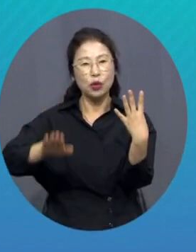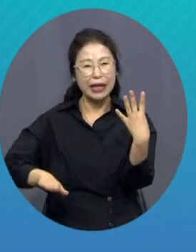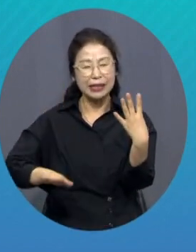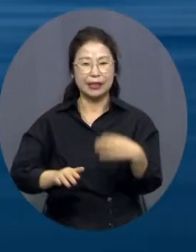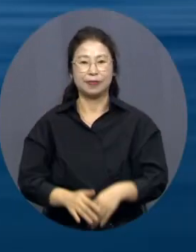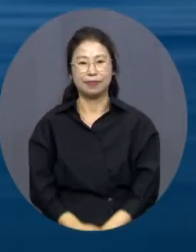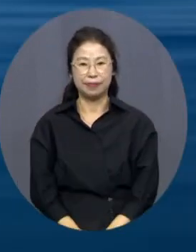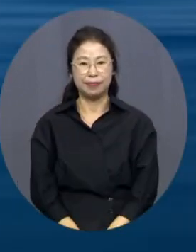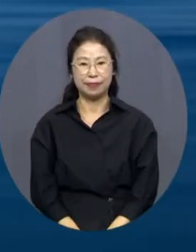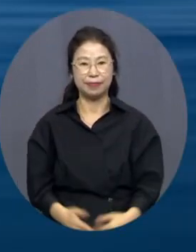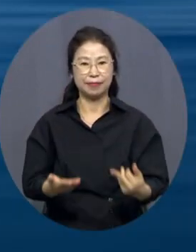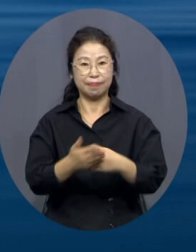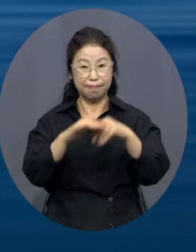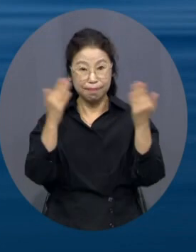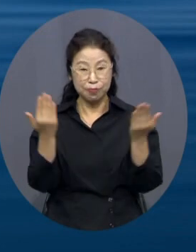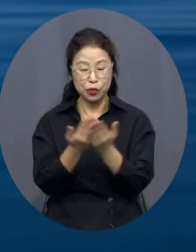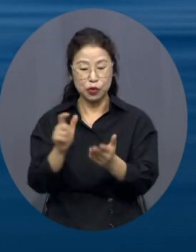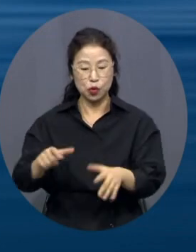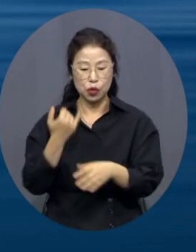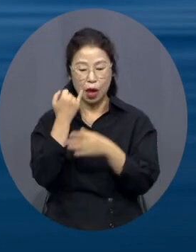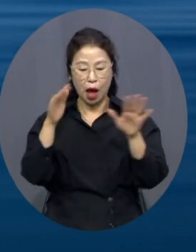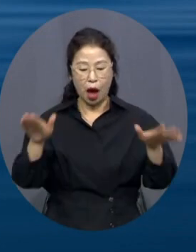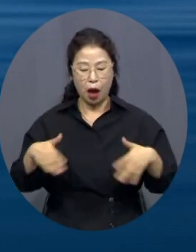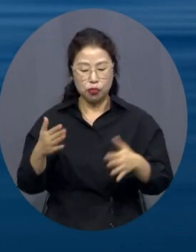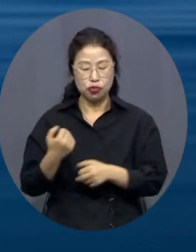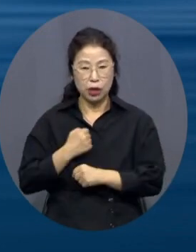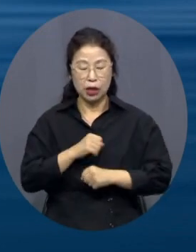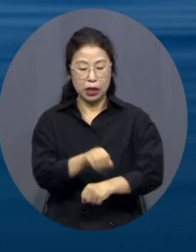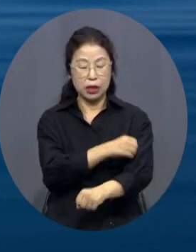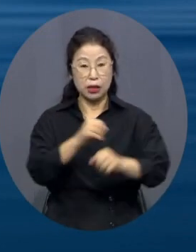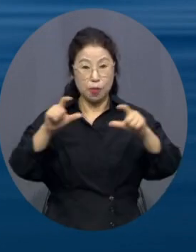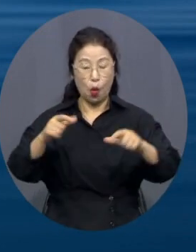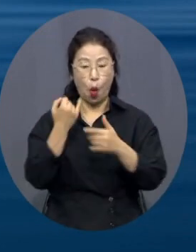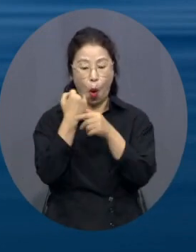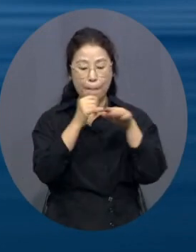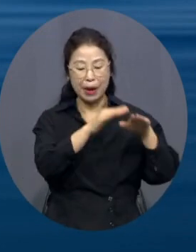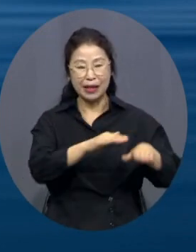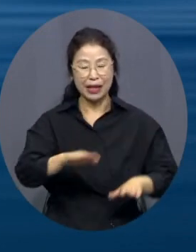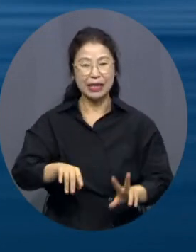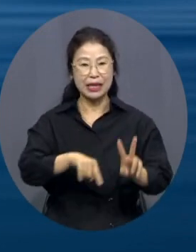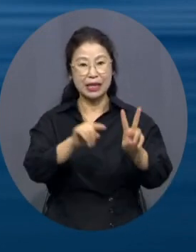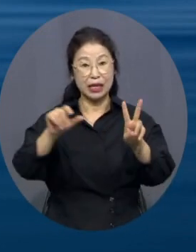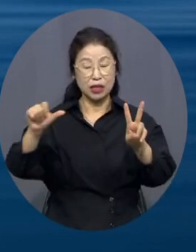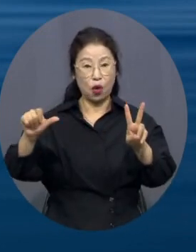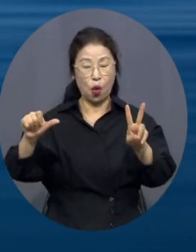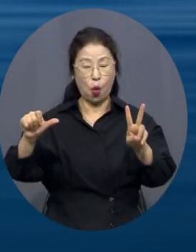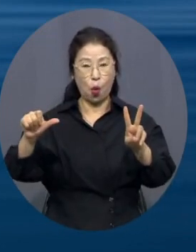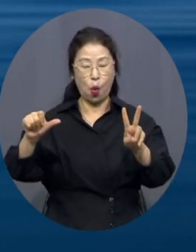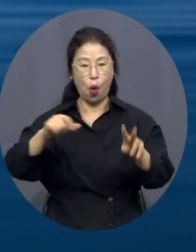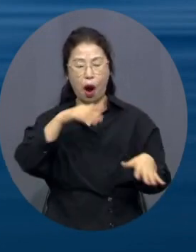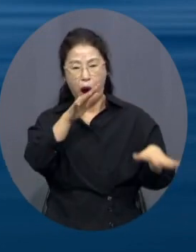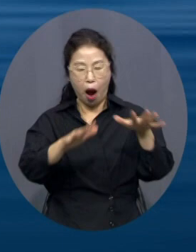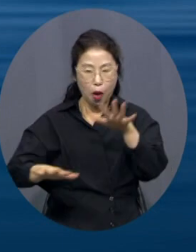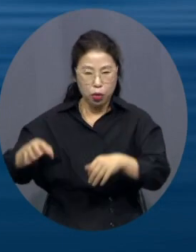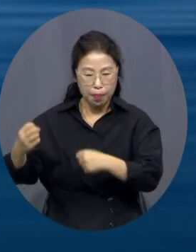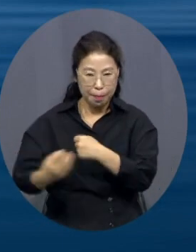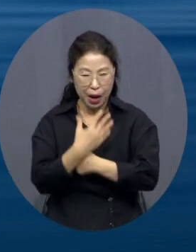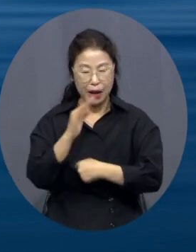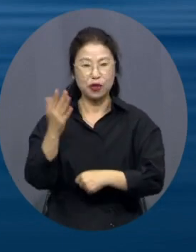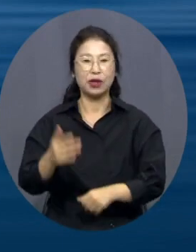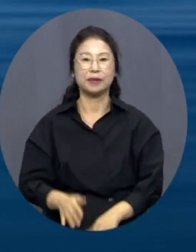낮겠습니다 제주 전해상에 풍랑 특보가 발효 중인 가운데 바다의 물결은 2에서 5m 아지 매우 높게